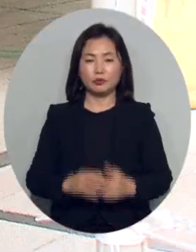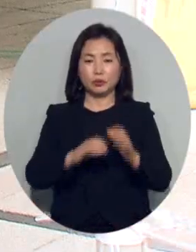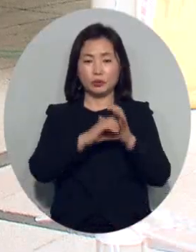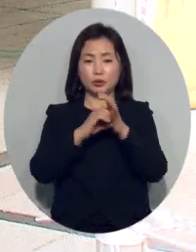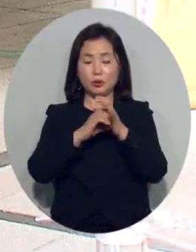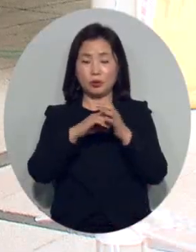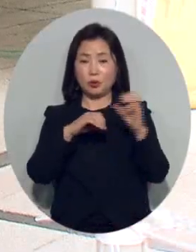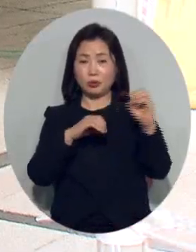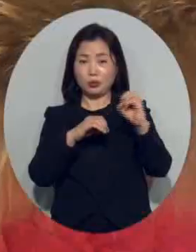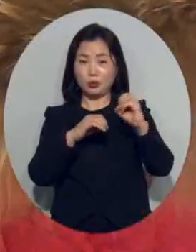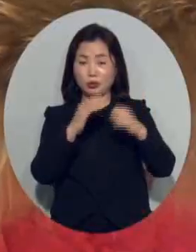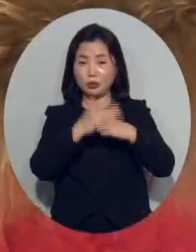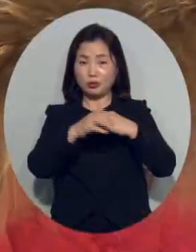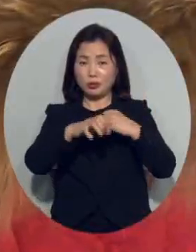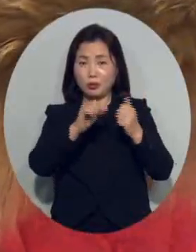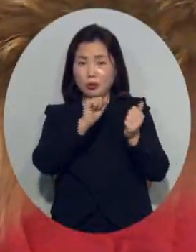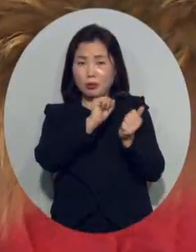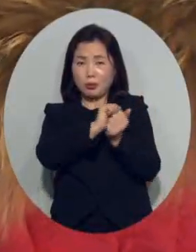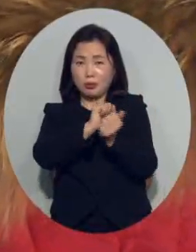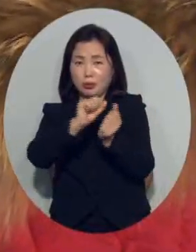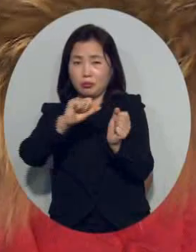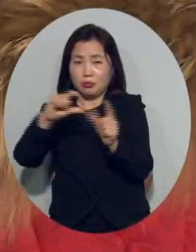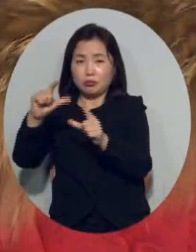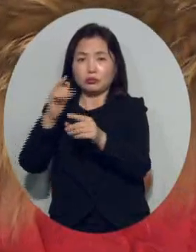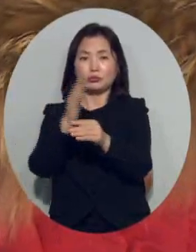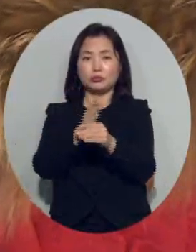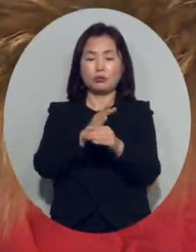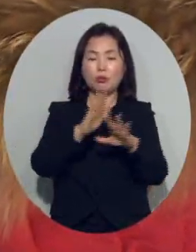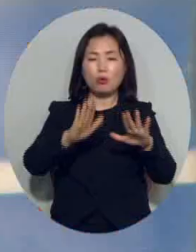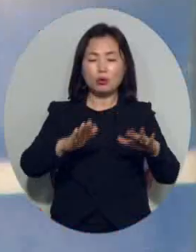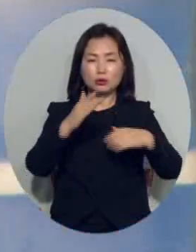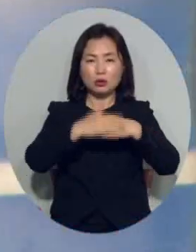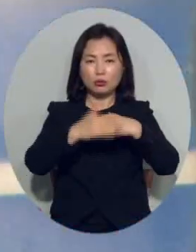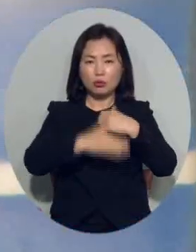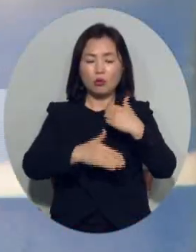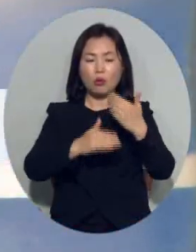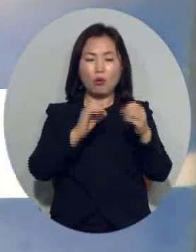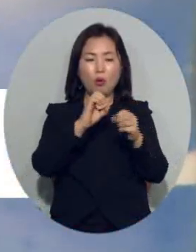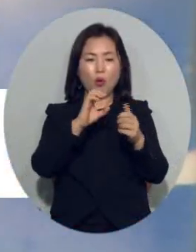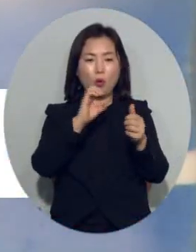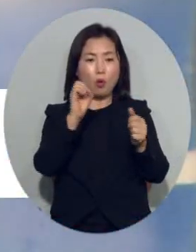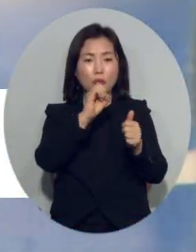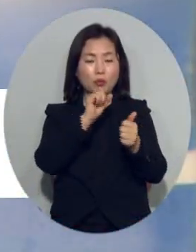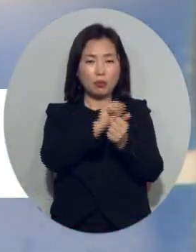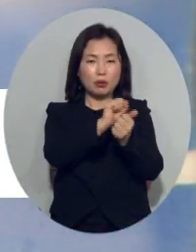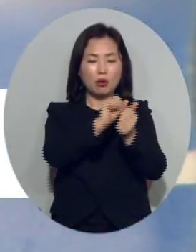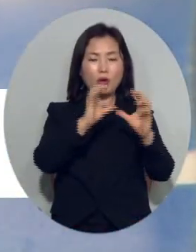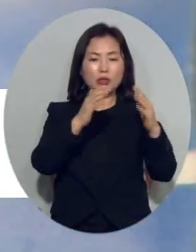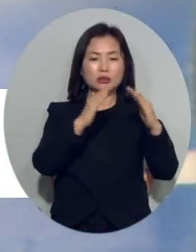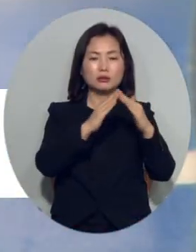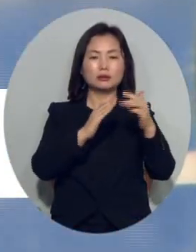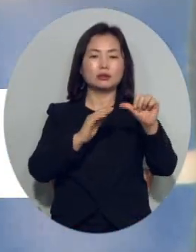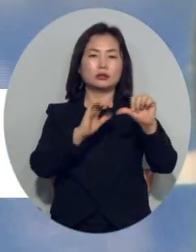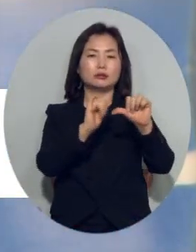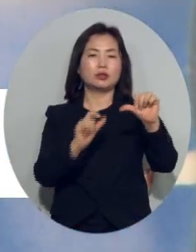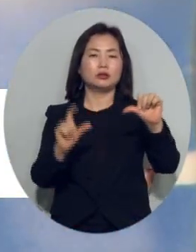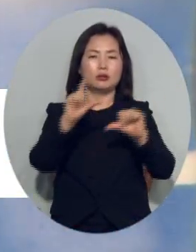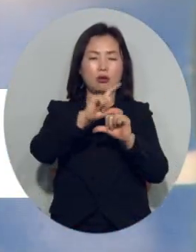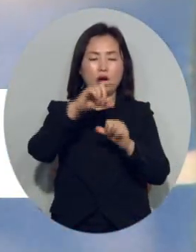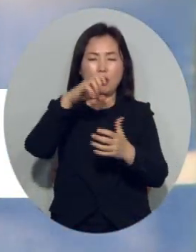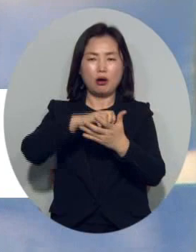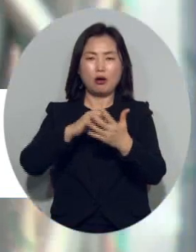코로나19 오미크론이 대구에서도 빠르게 확산하고 있습니다. 오늘도 대구에서 오미크론 확진자가 어린이집에서 5명이 나오는